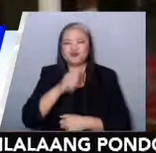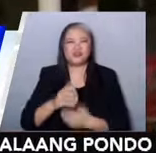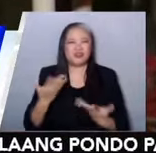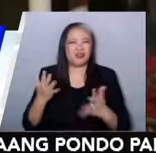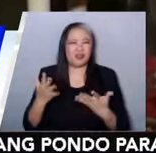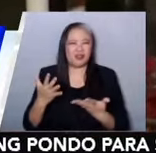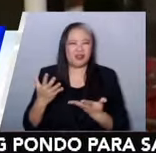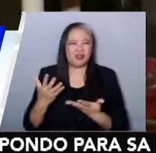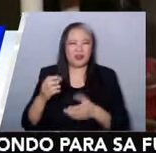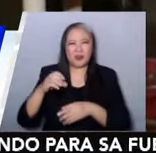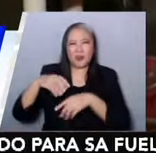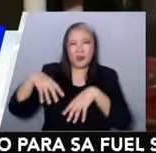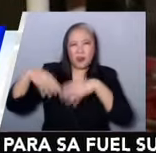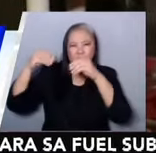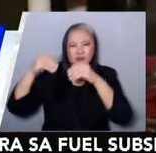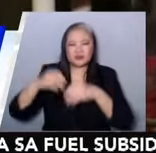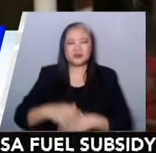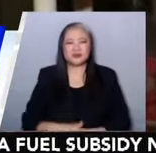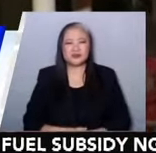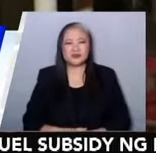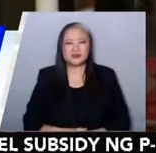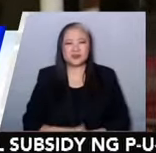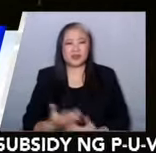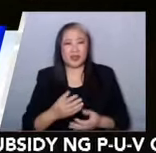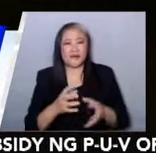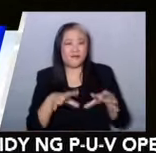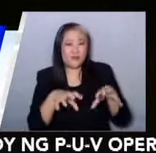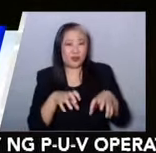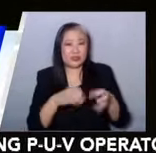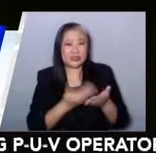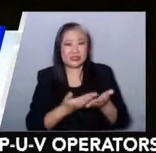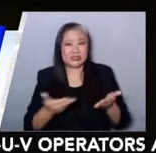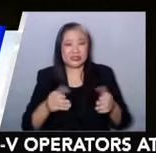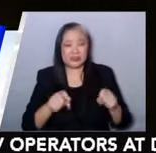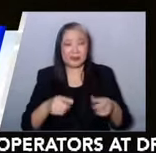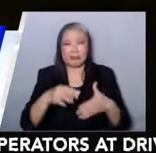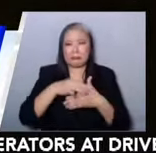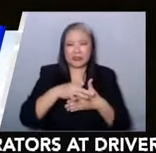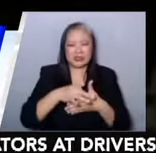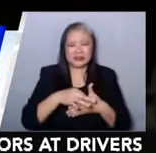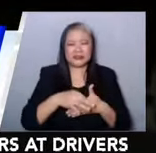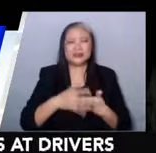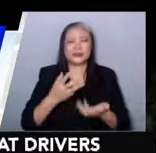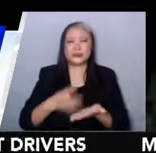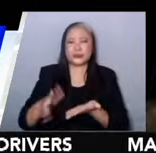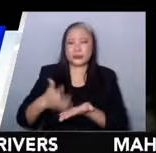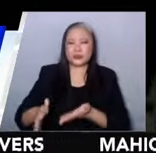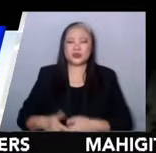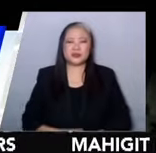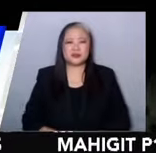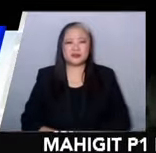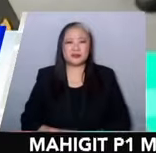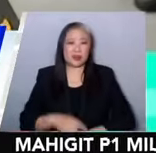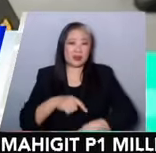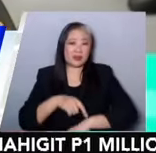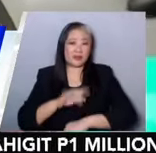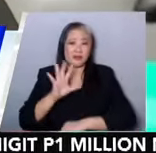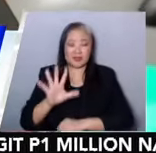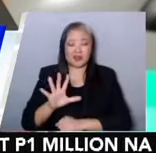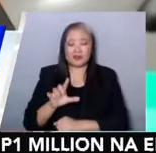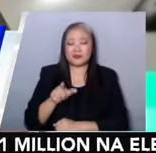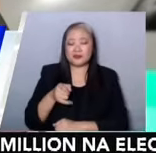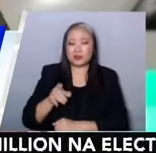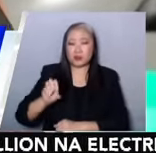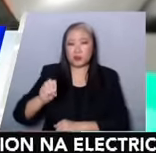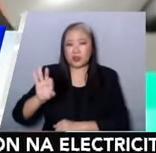mga frozen goods po, yung mga karne. Alas 5:19 na ng umaga na maibalik ang supply ng kuryente. Kinonsider